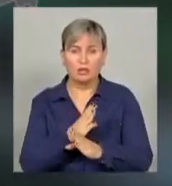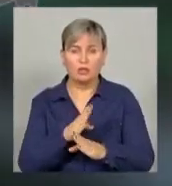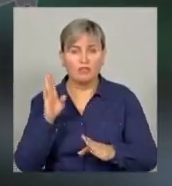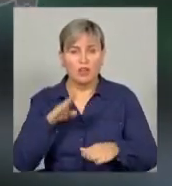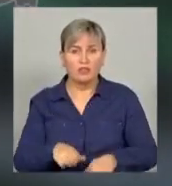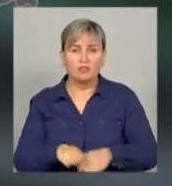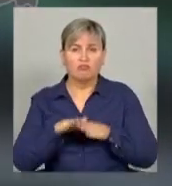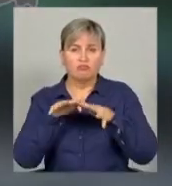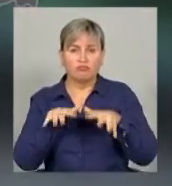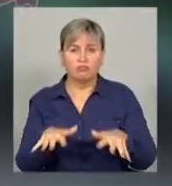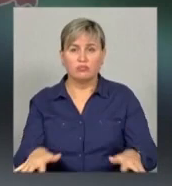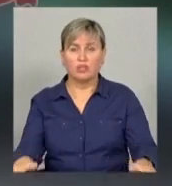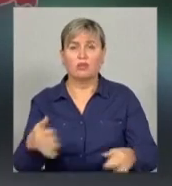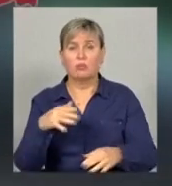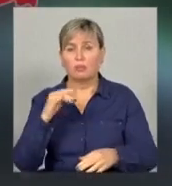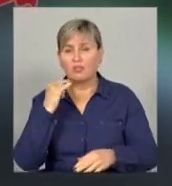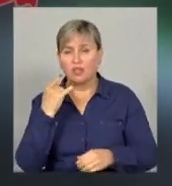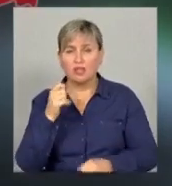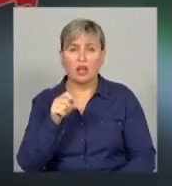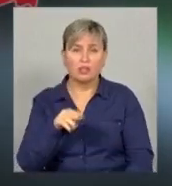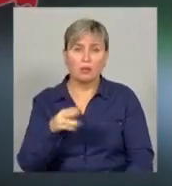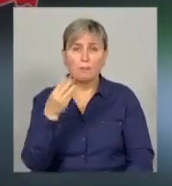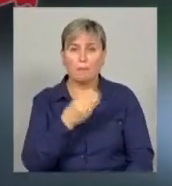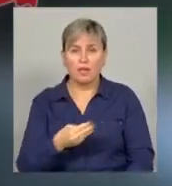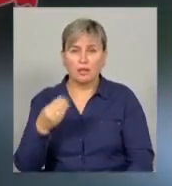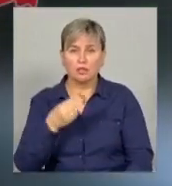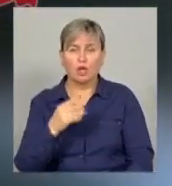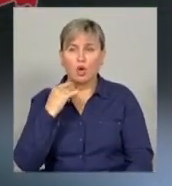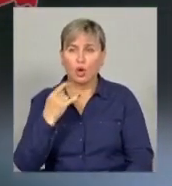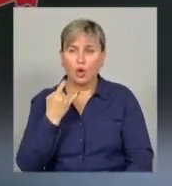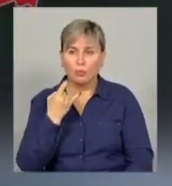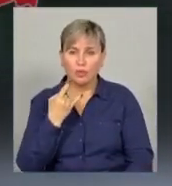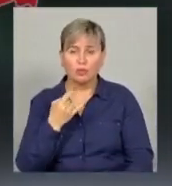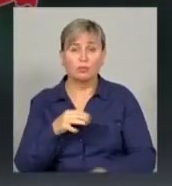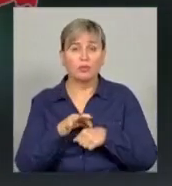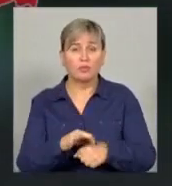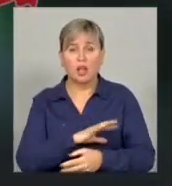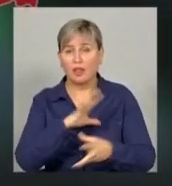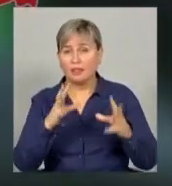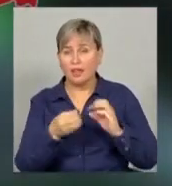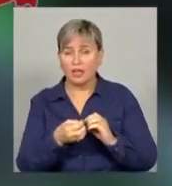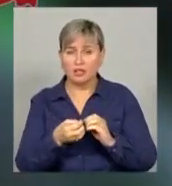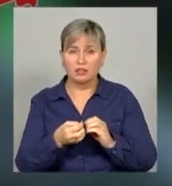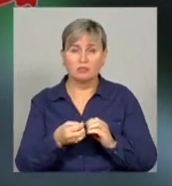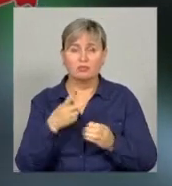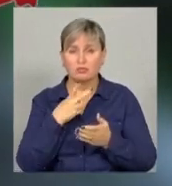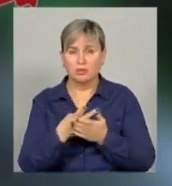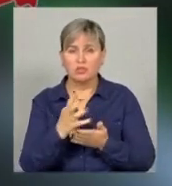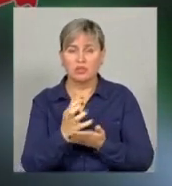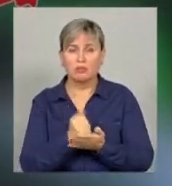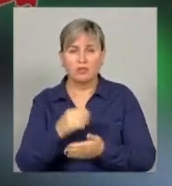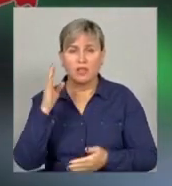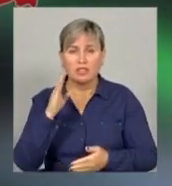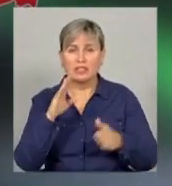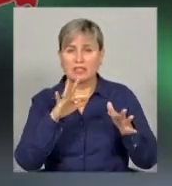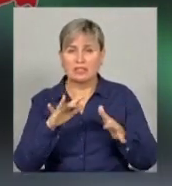могут жители только Павлодарской лытовской и Мангистауской областей при проведении анализа в расчет брали величину запасов воды